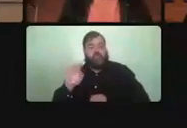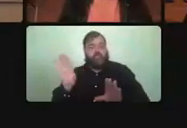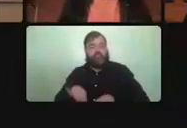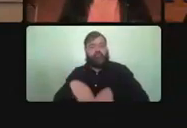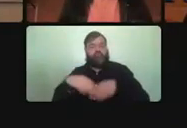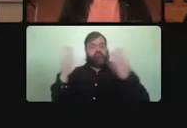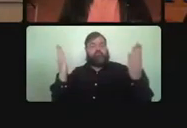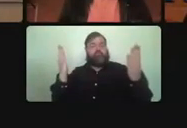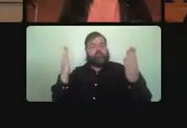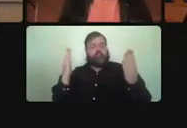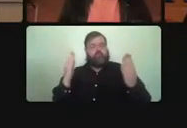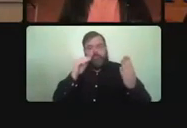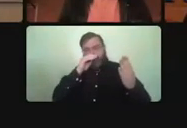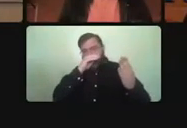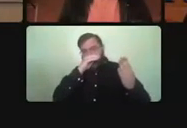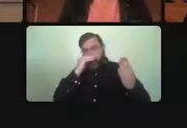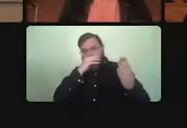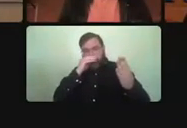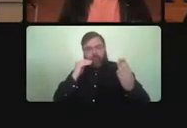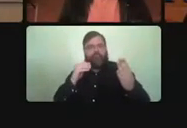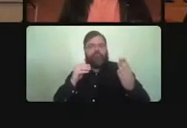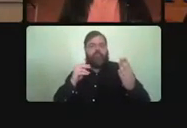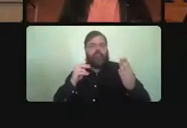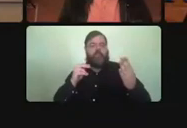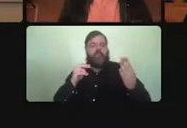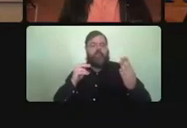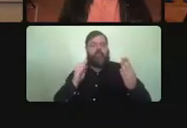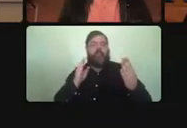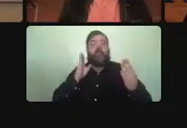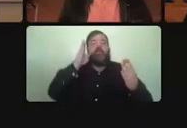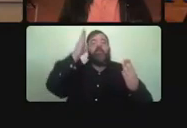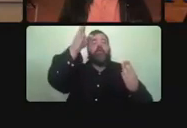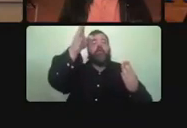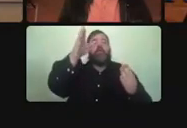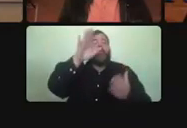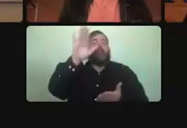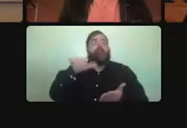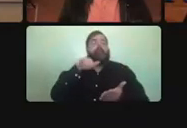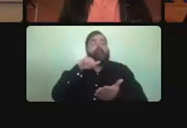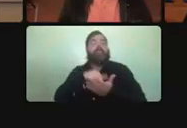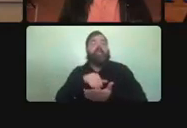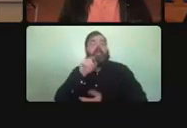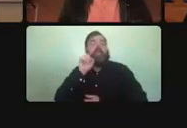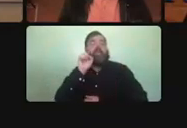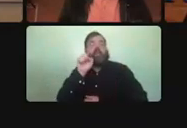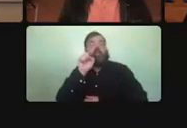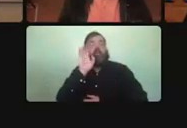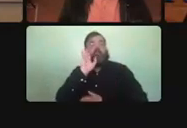sehemu kuu ya kuingia katika jengo hilo.